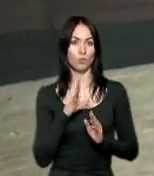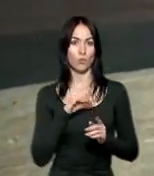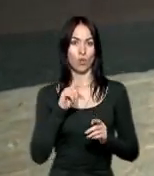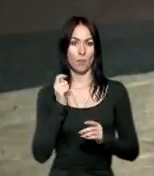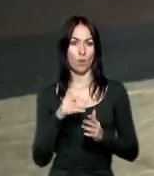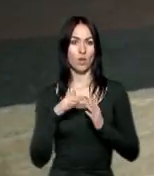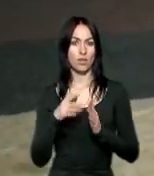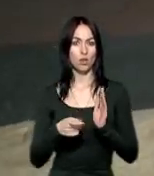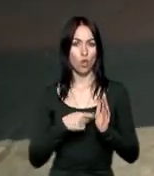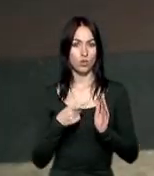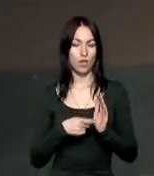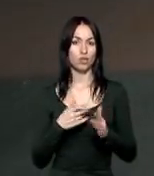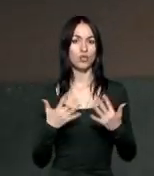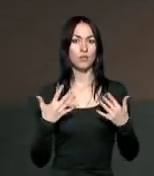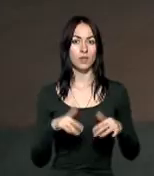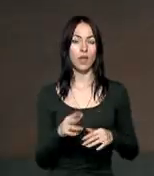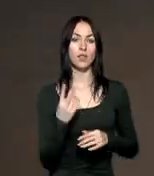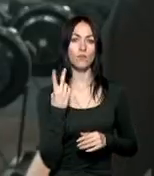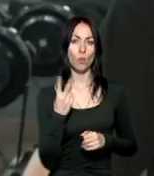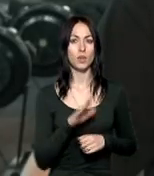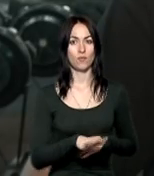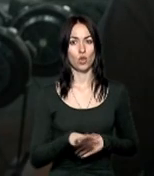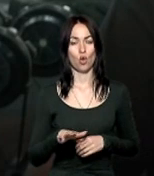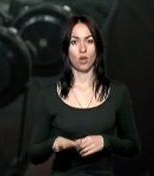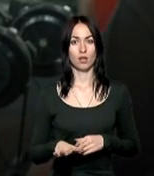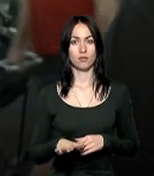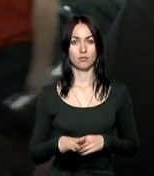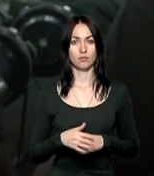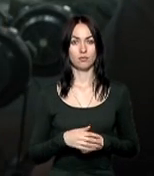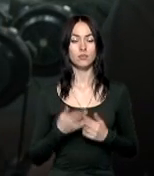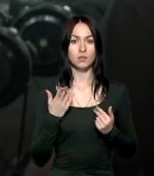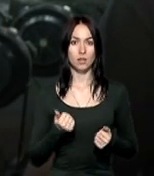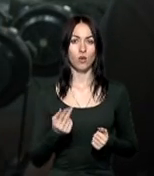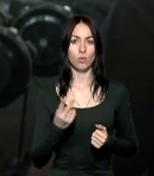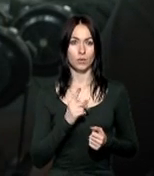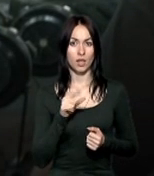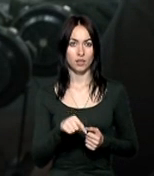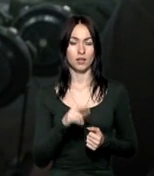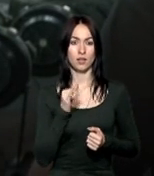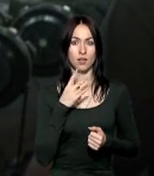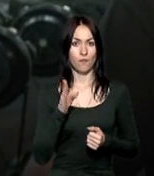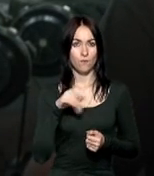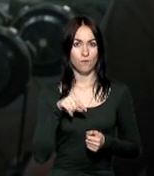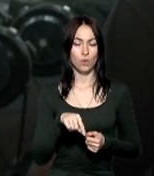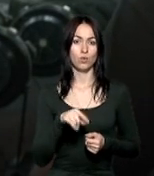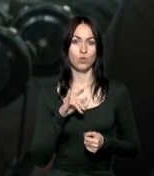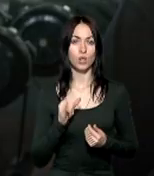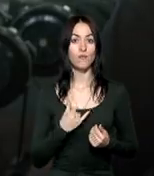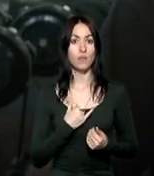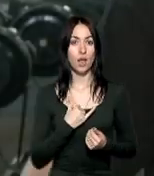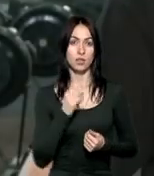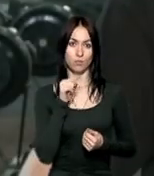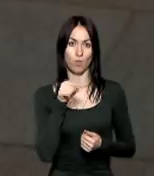Донеччині втратив обидві ноги. Був обстріл, ми їхали, розводили воду по ВОПам, і до нас